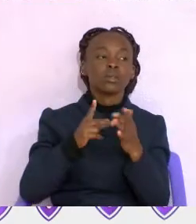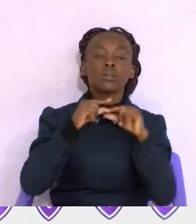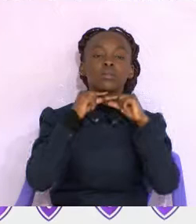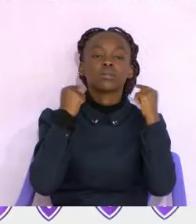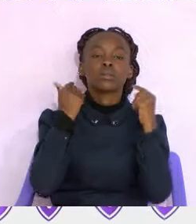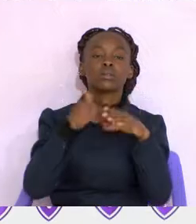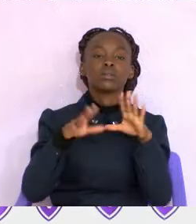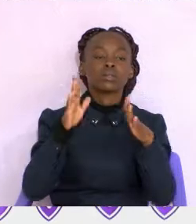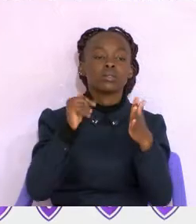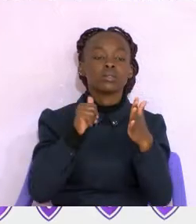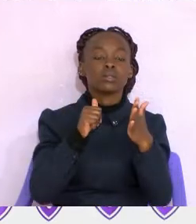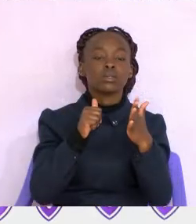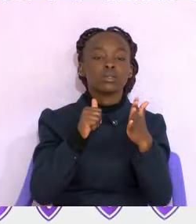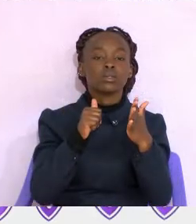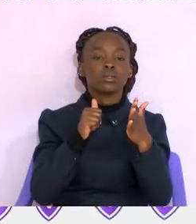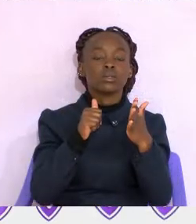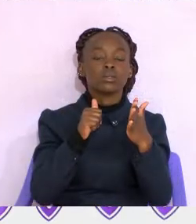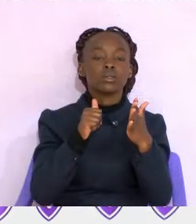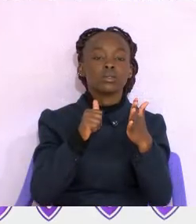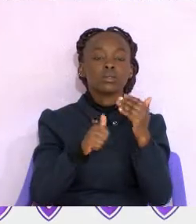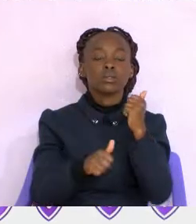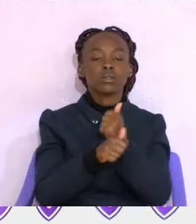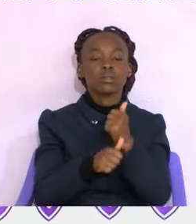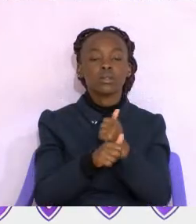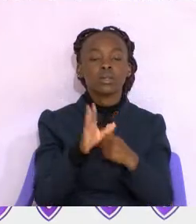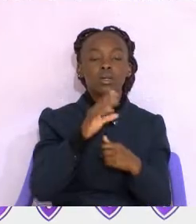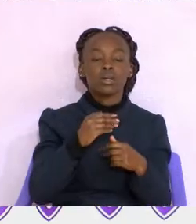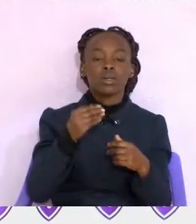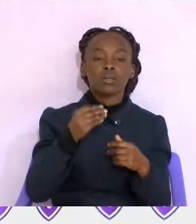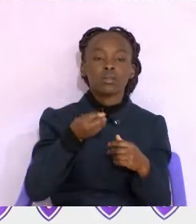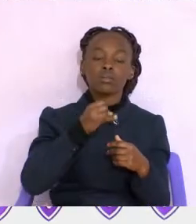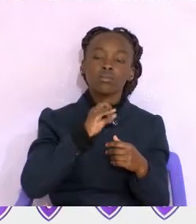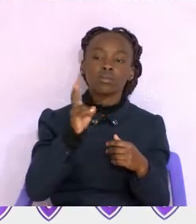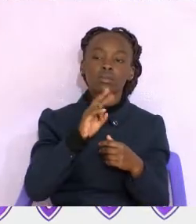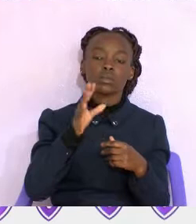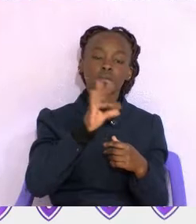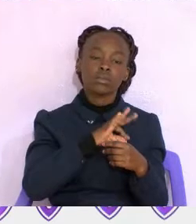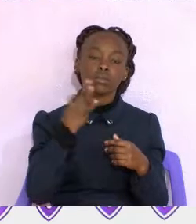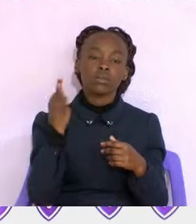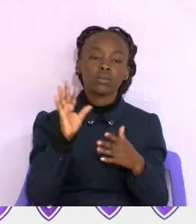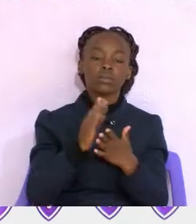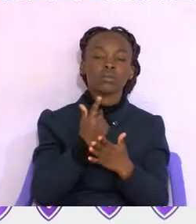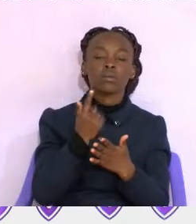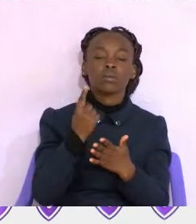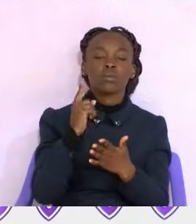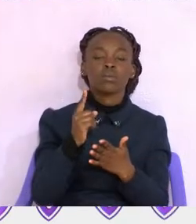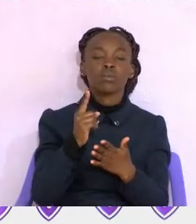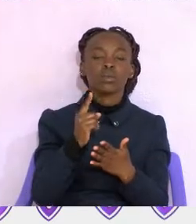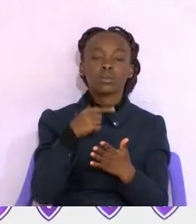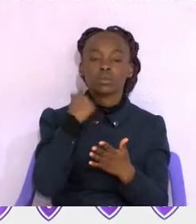nao watagombolewa. Ndio maana nikaanza kuona faida ya mtu mwenye haki katikati ya watu. Maana hapa sasa unakuja